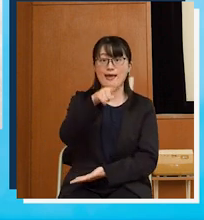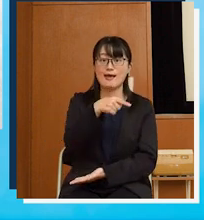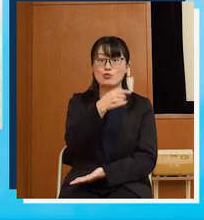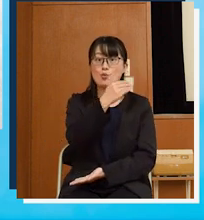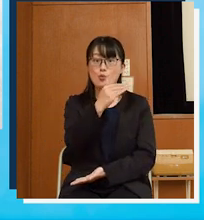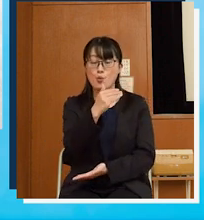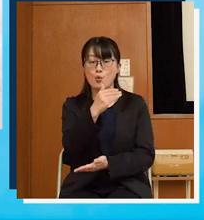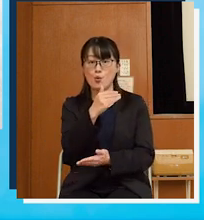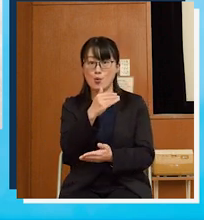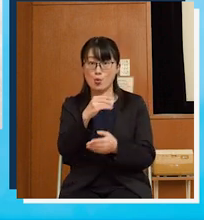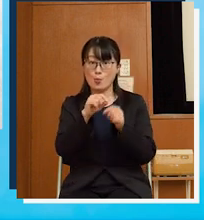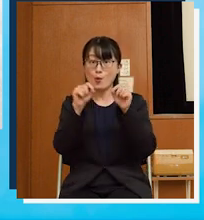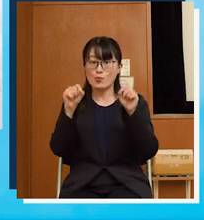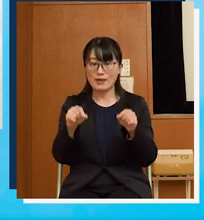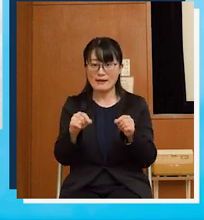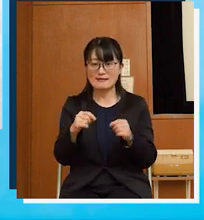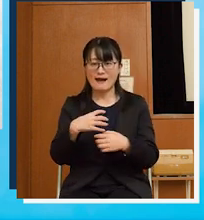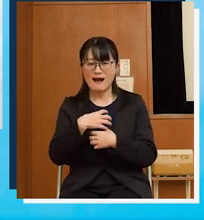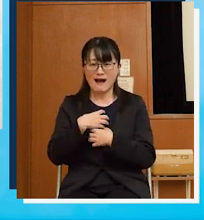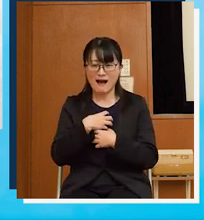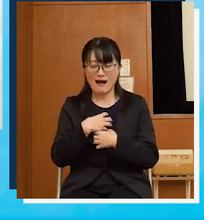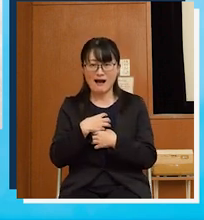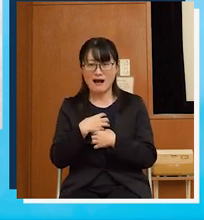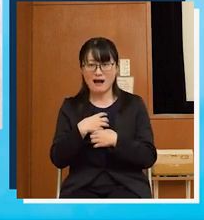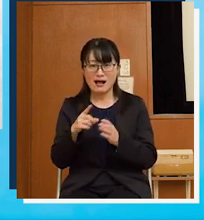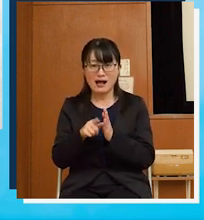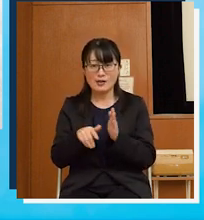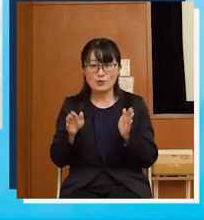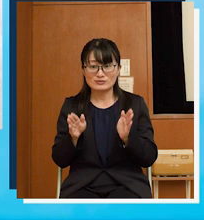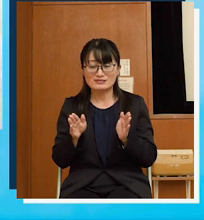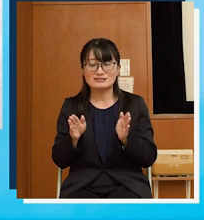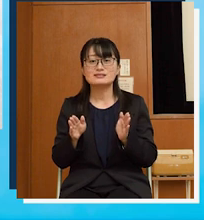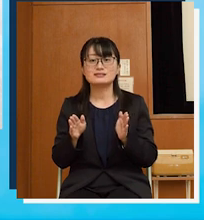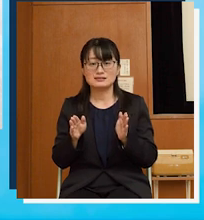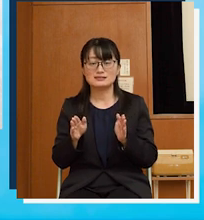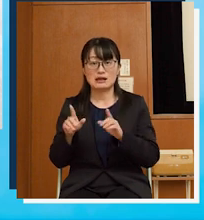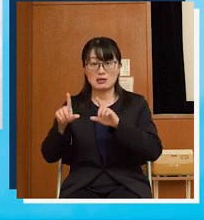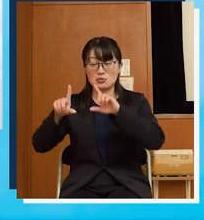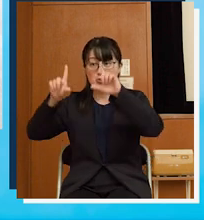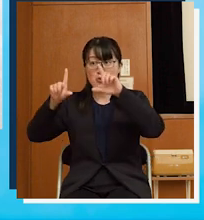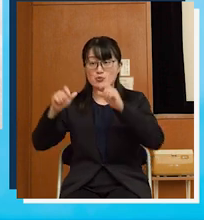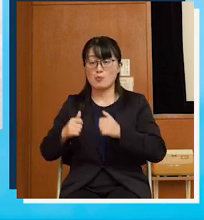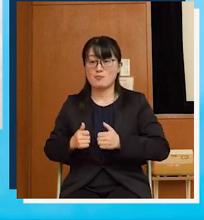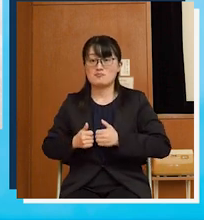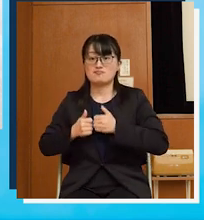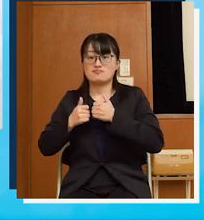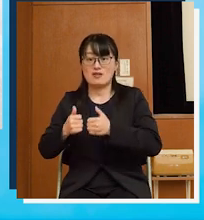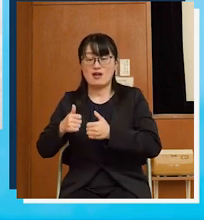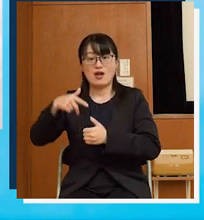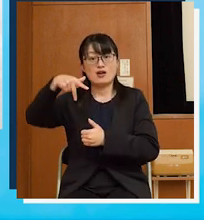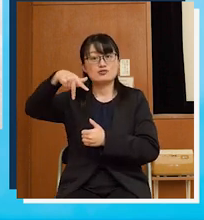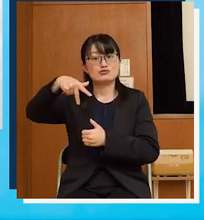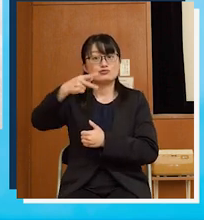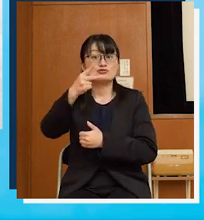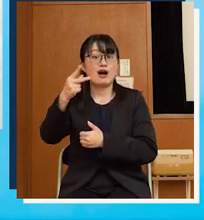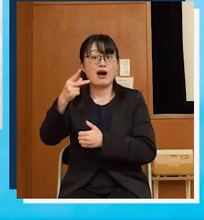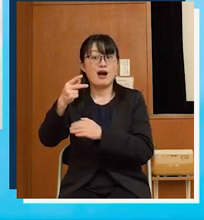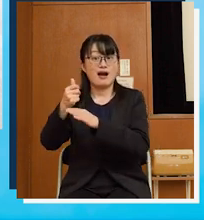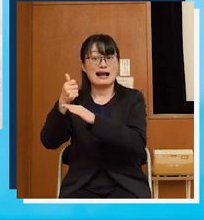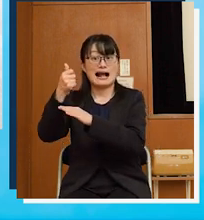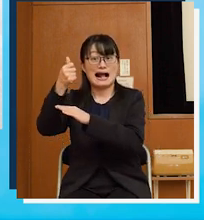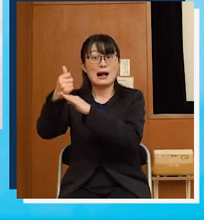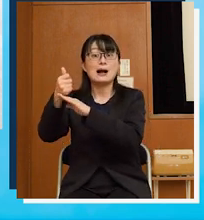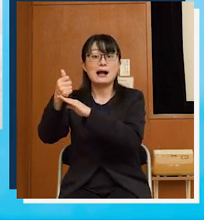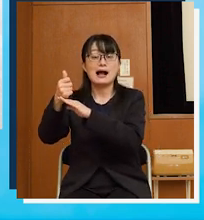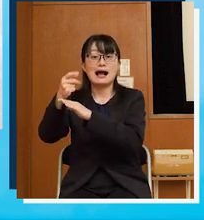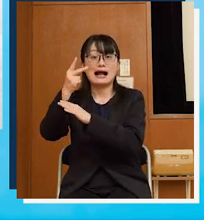の問題が非常に緊張感を持った時にえ東京へ行ってですねえ菅官房長官当時ね安倍内閣の安倍首相の